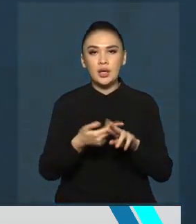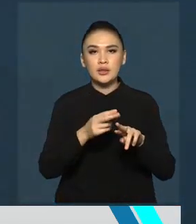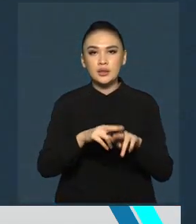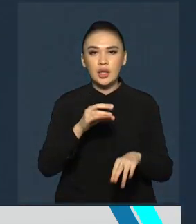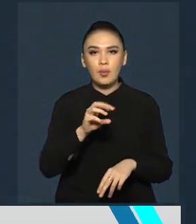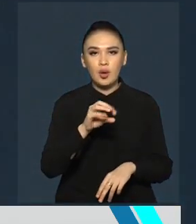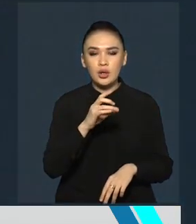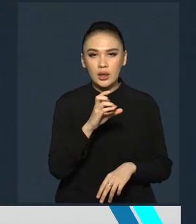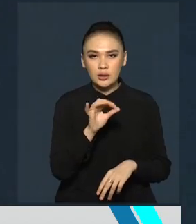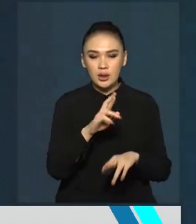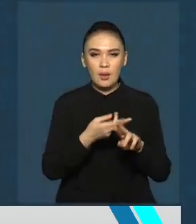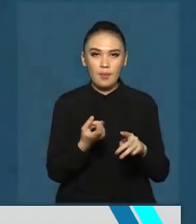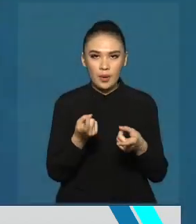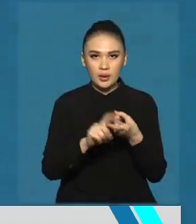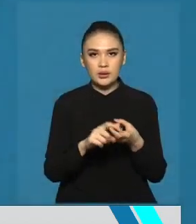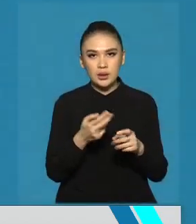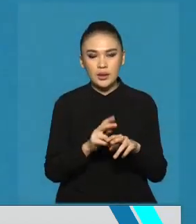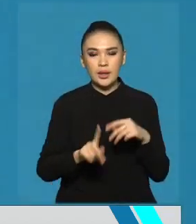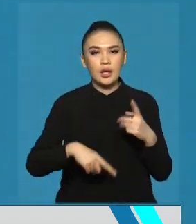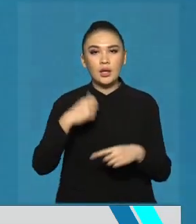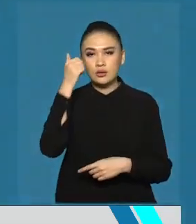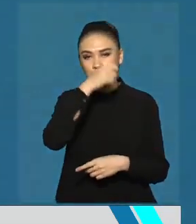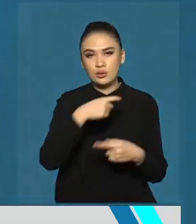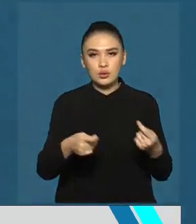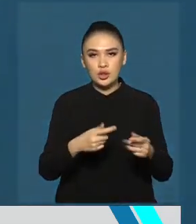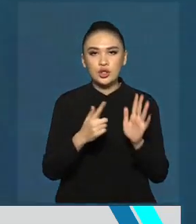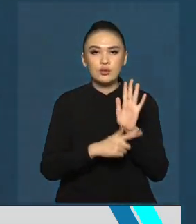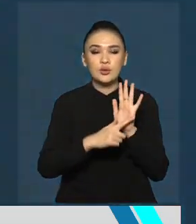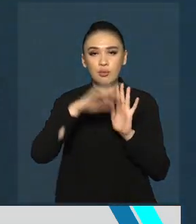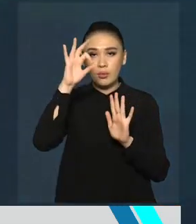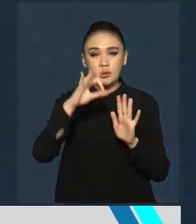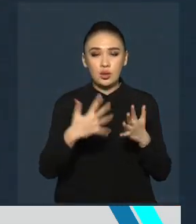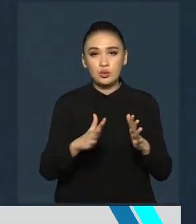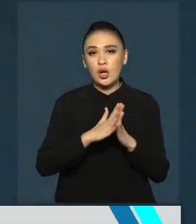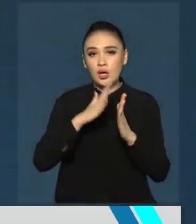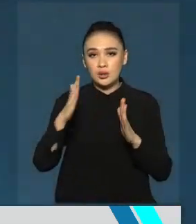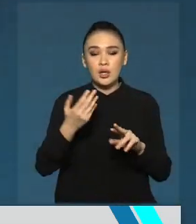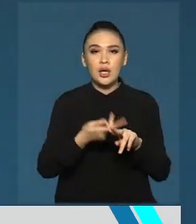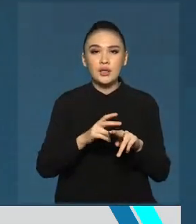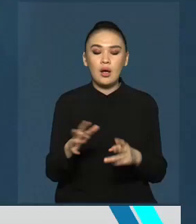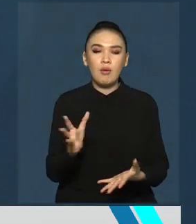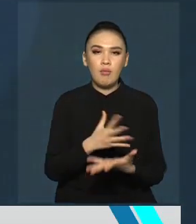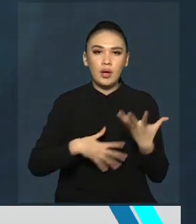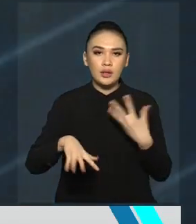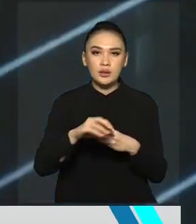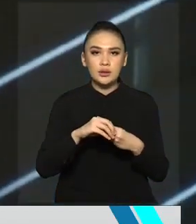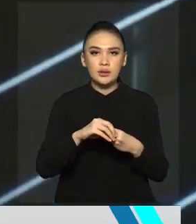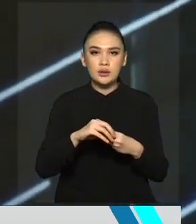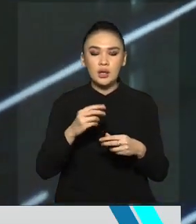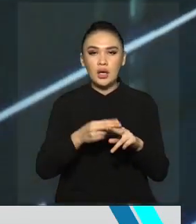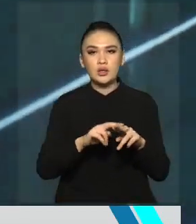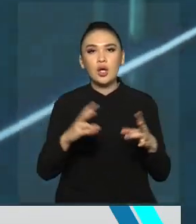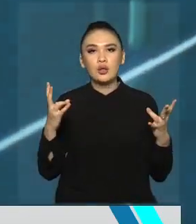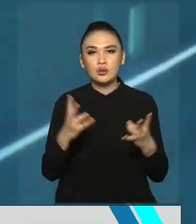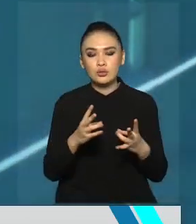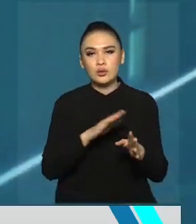демографиялық бағанына байланысты сондай тілдік саясат жүргізу керек қой, 70%-ден астық деген сияқты. Соның бәрі бізге тіл саясатына ықпал ету